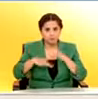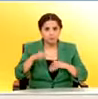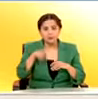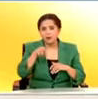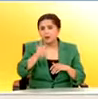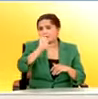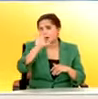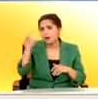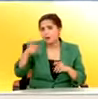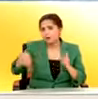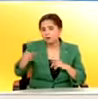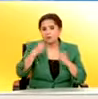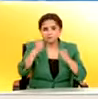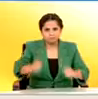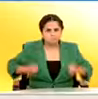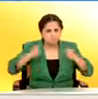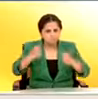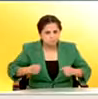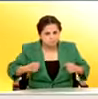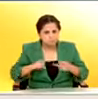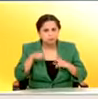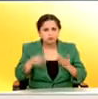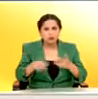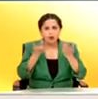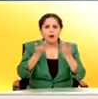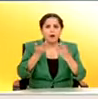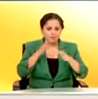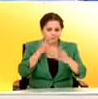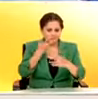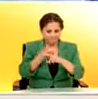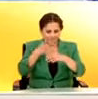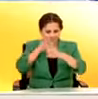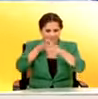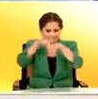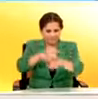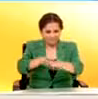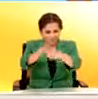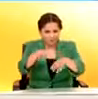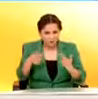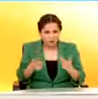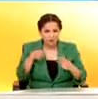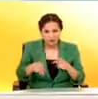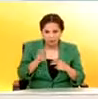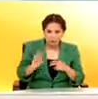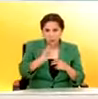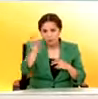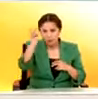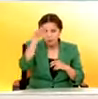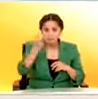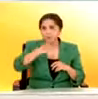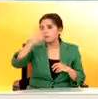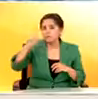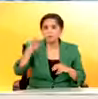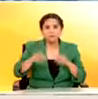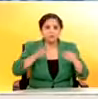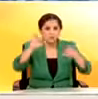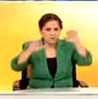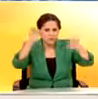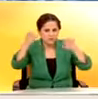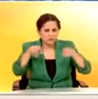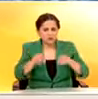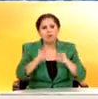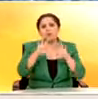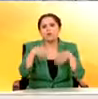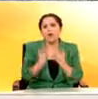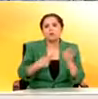ने स्कीइंग, स्नोबोर्डिंग, स्नो ट्रैकिंग, आइस क्लाइंबिंग और फैमिली स्नो